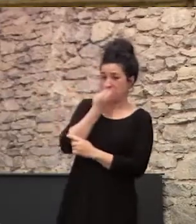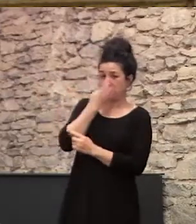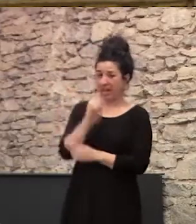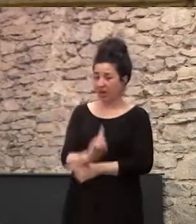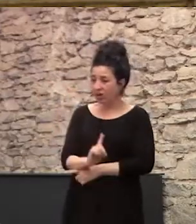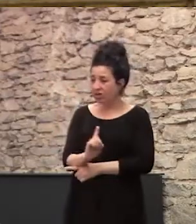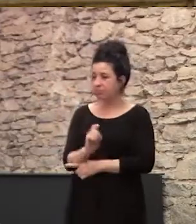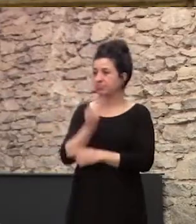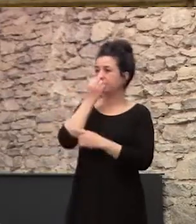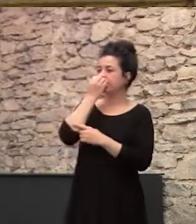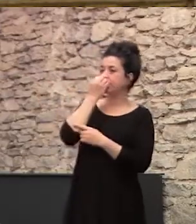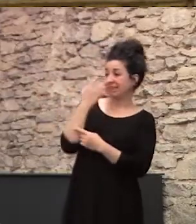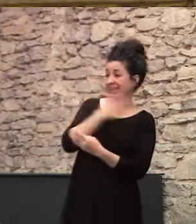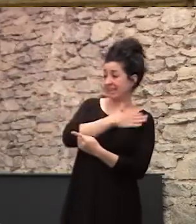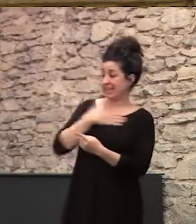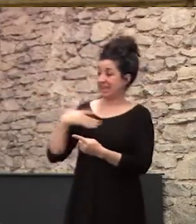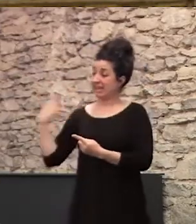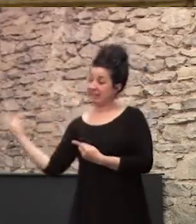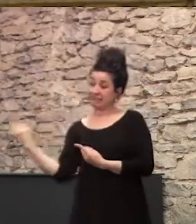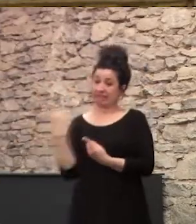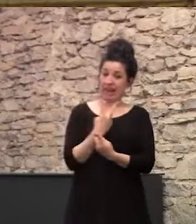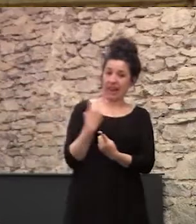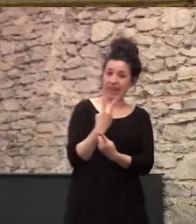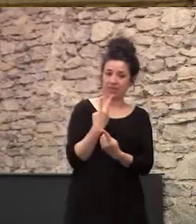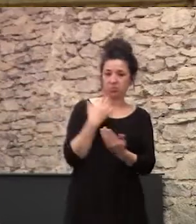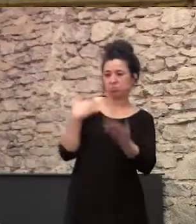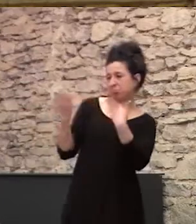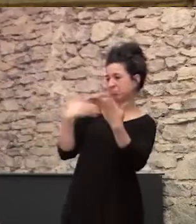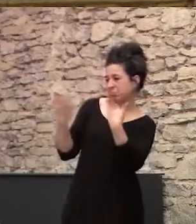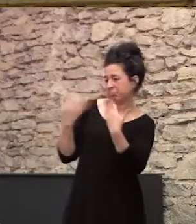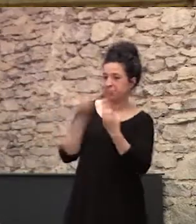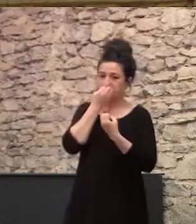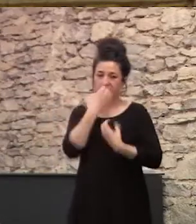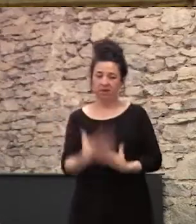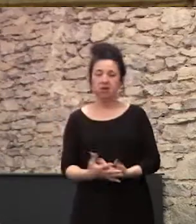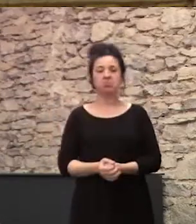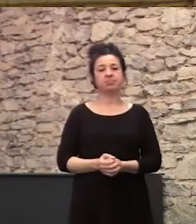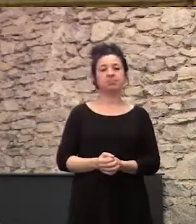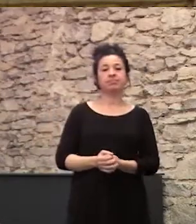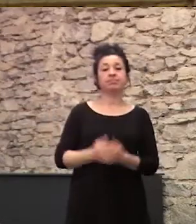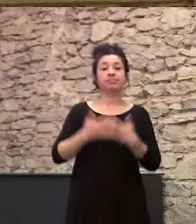egon, ba, nahi ean zuen bion arteko elkarrezketa bat egin. Eta